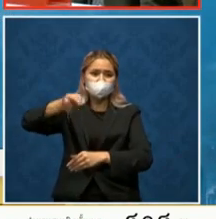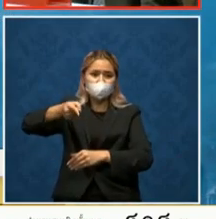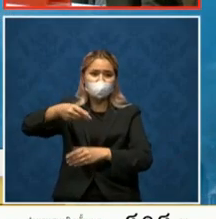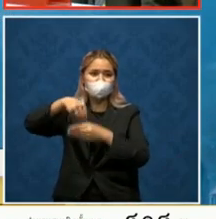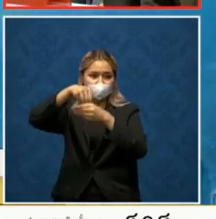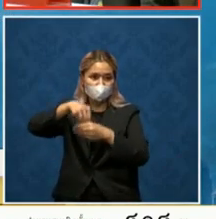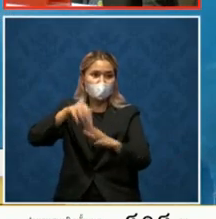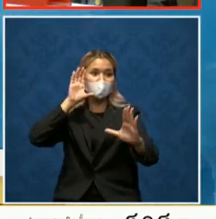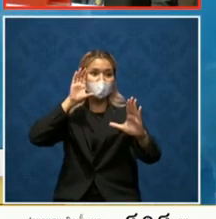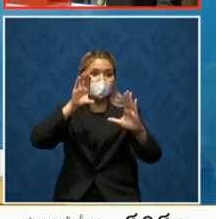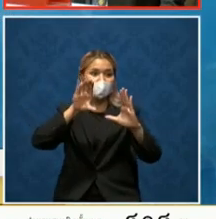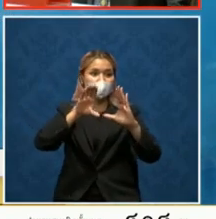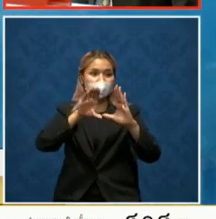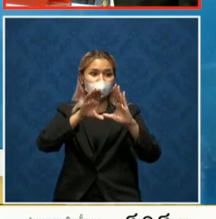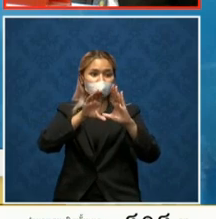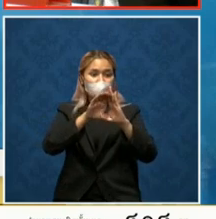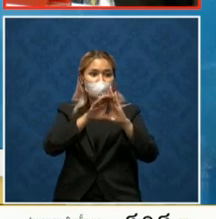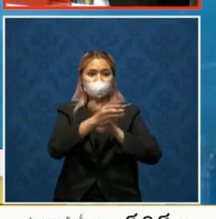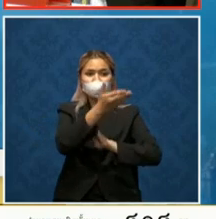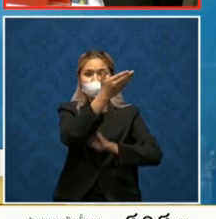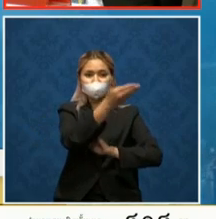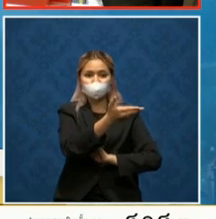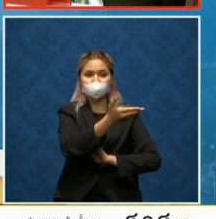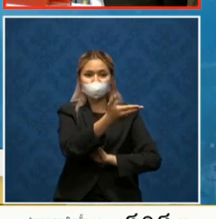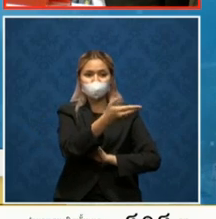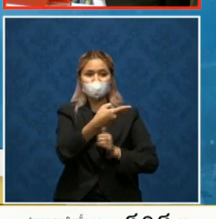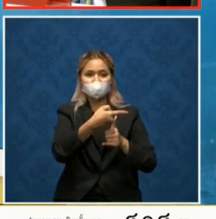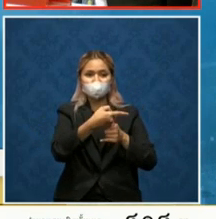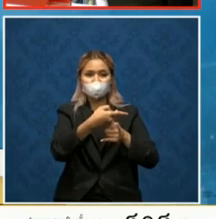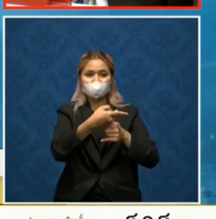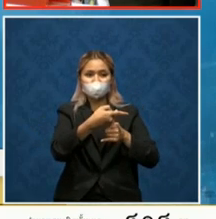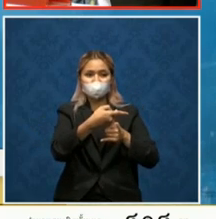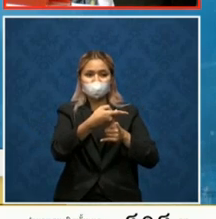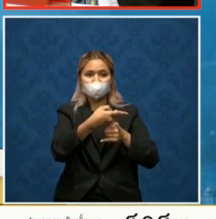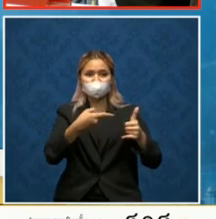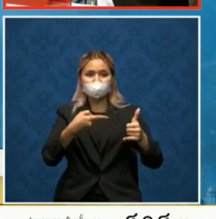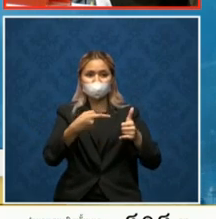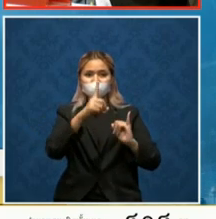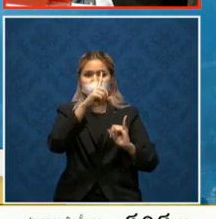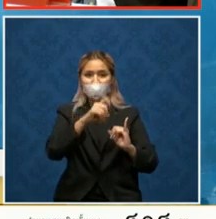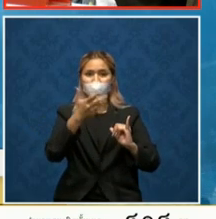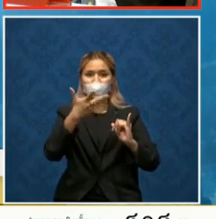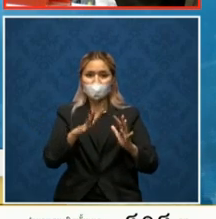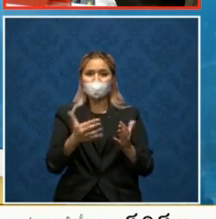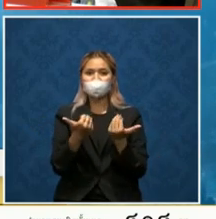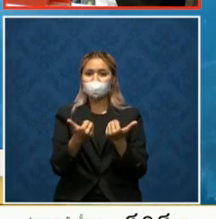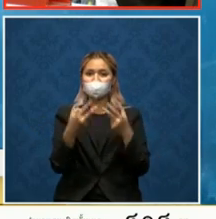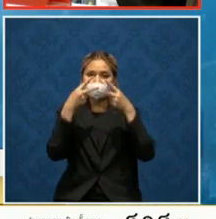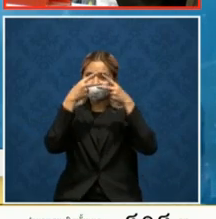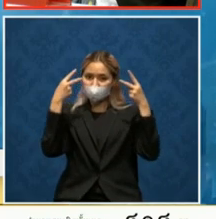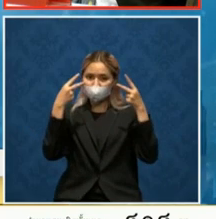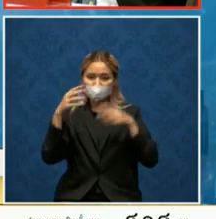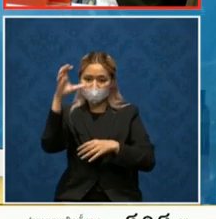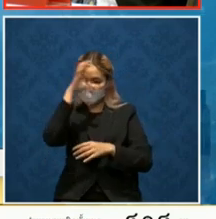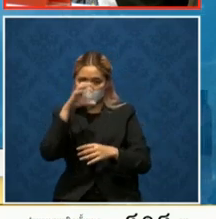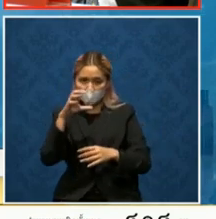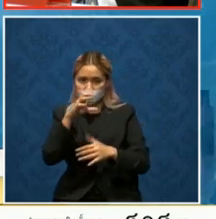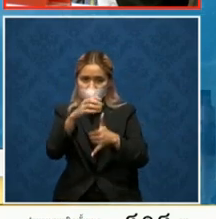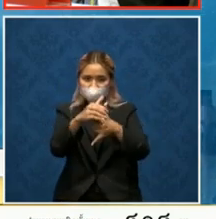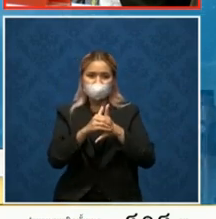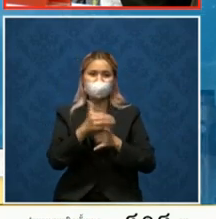อันนี้ภาพครับเนี่ยคนเรียกร้องโดนไล่ล่าแล้ววันนี้ตำรวจยังตามหาผู้ร้ายไม่ได้มัน